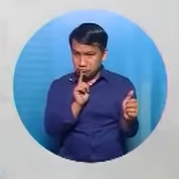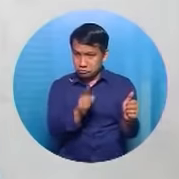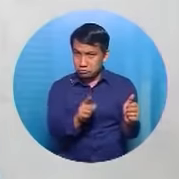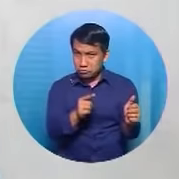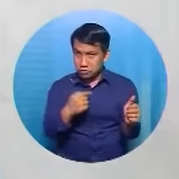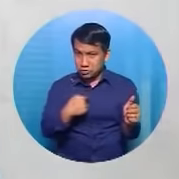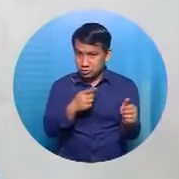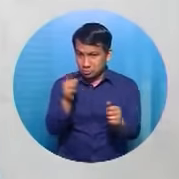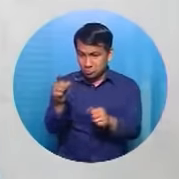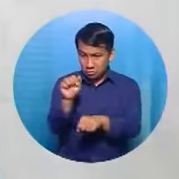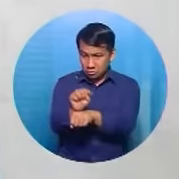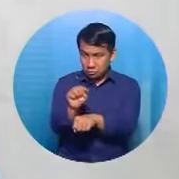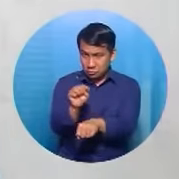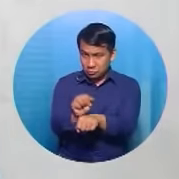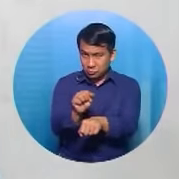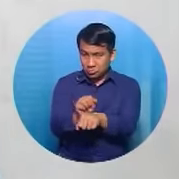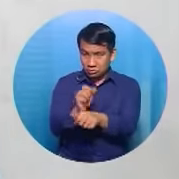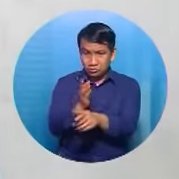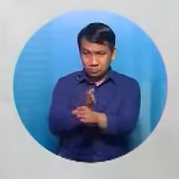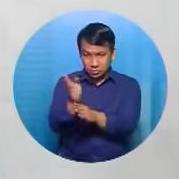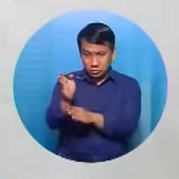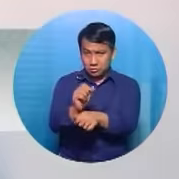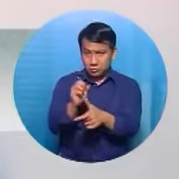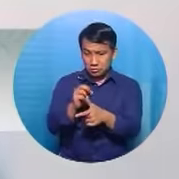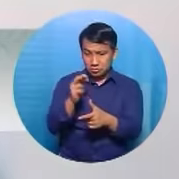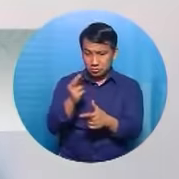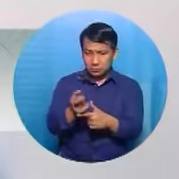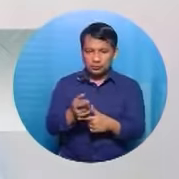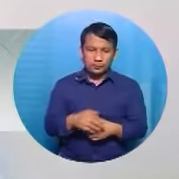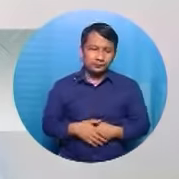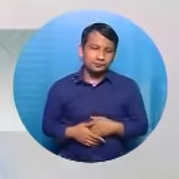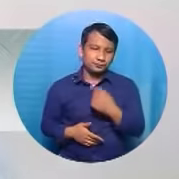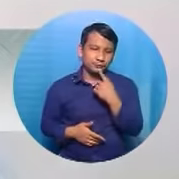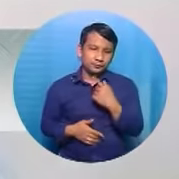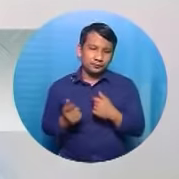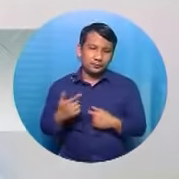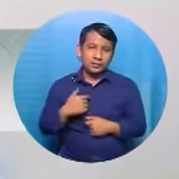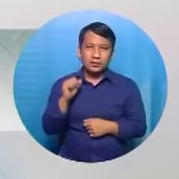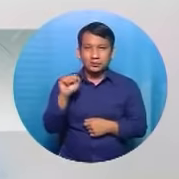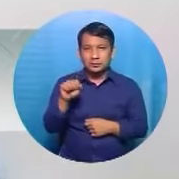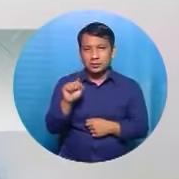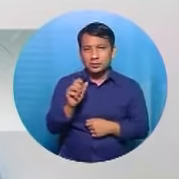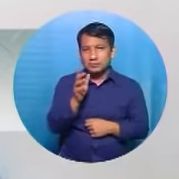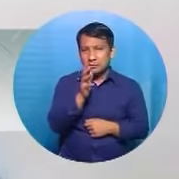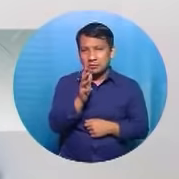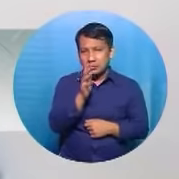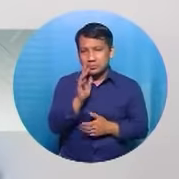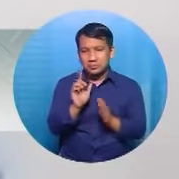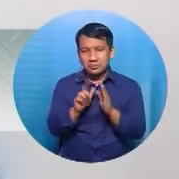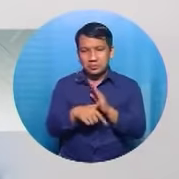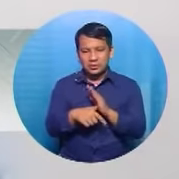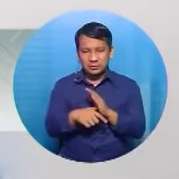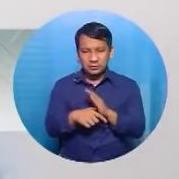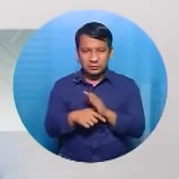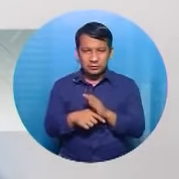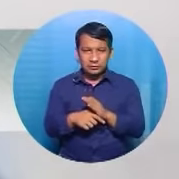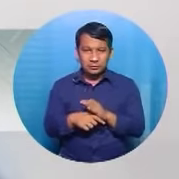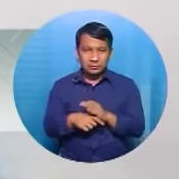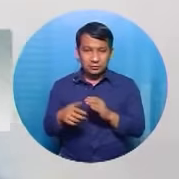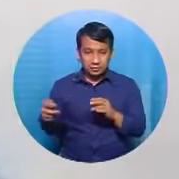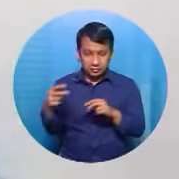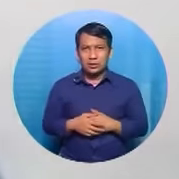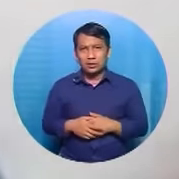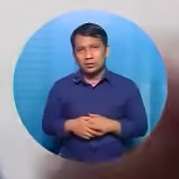doon siya pupunta sa trabaho niya. Aha. Uh-huh. Tapos sabi ng mga anak ko, opo ma. Tapos po, nag-arkila po ako ng